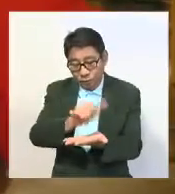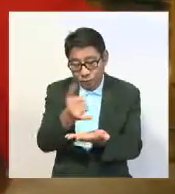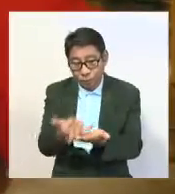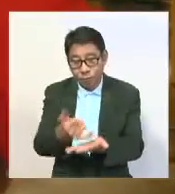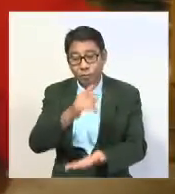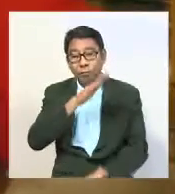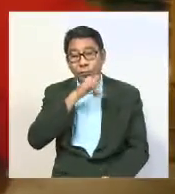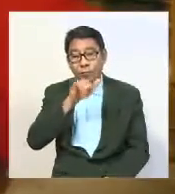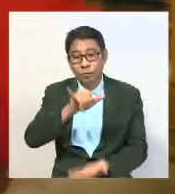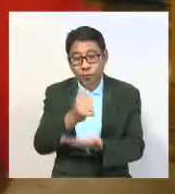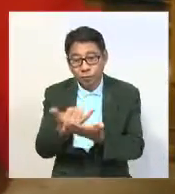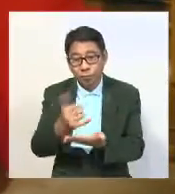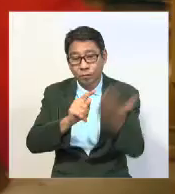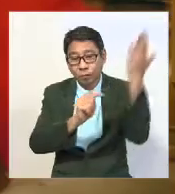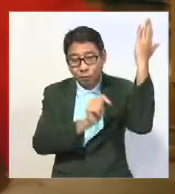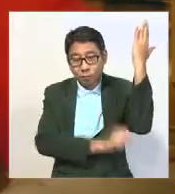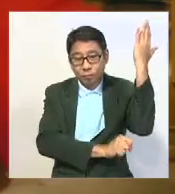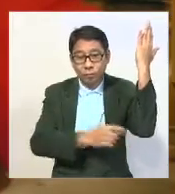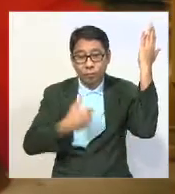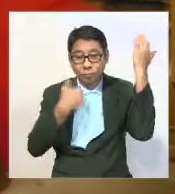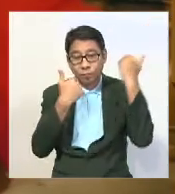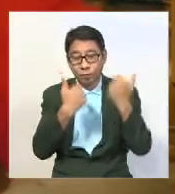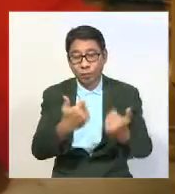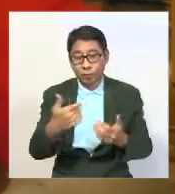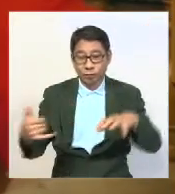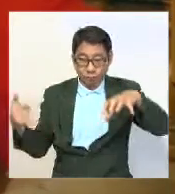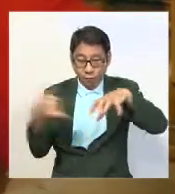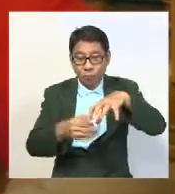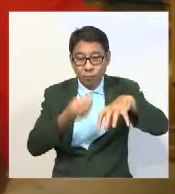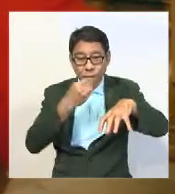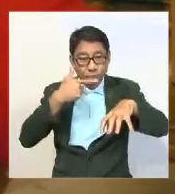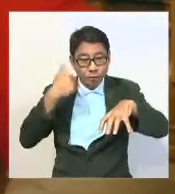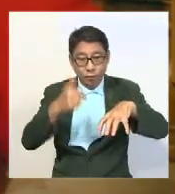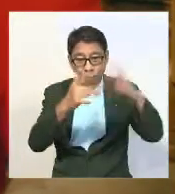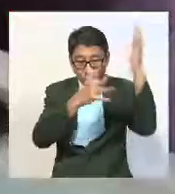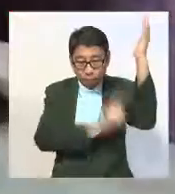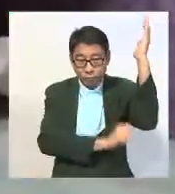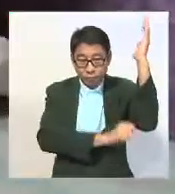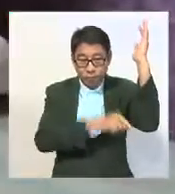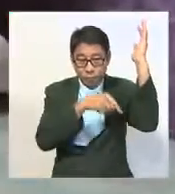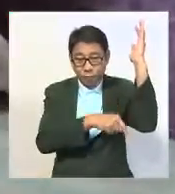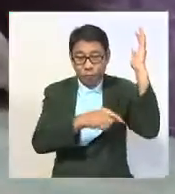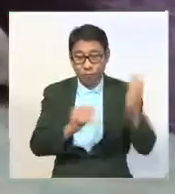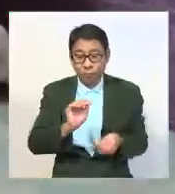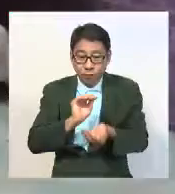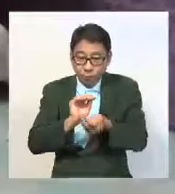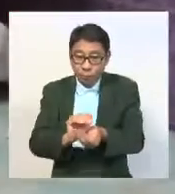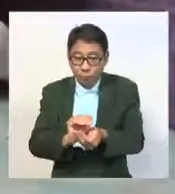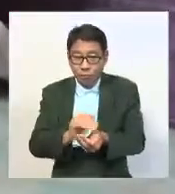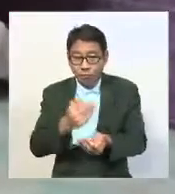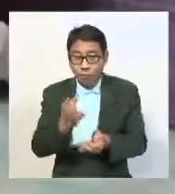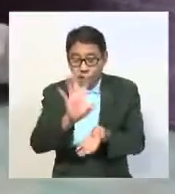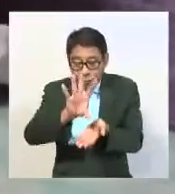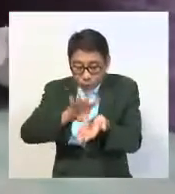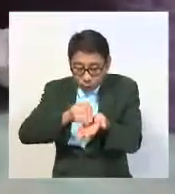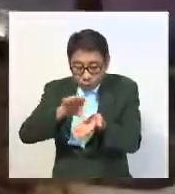ตรังถ้าท่านจะมาทานแน่อร่อยต้องมาที่ตรัง เมื่อหมักจนเครื่องปรุงซึมเข้